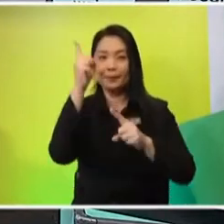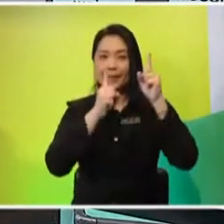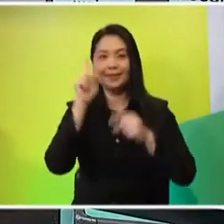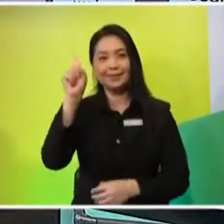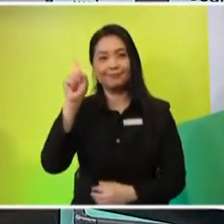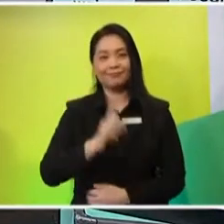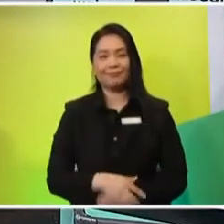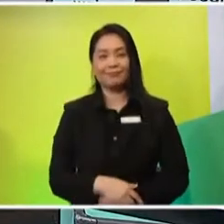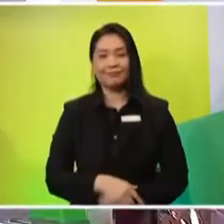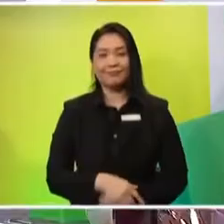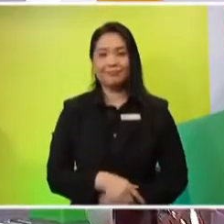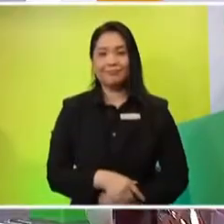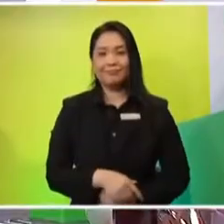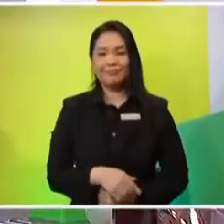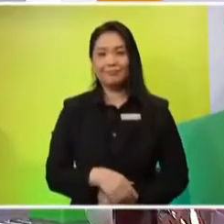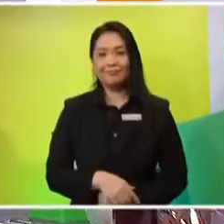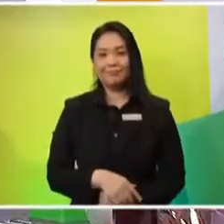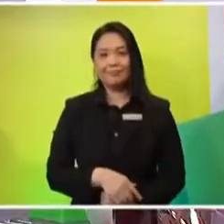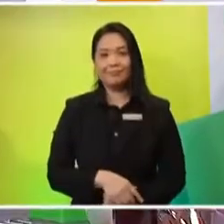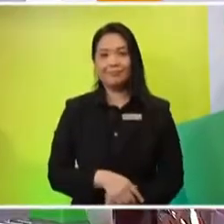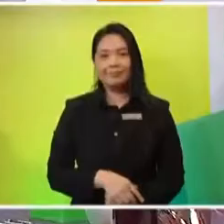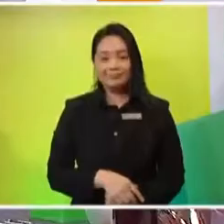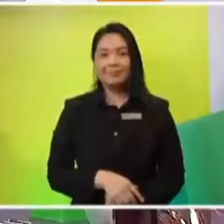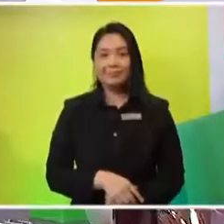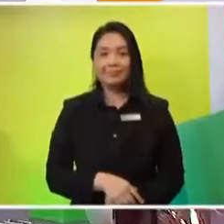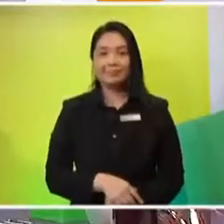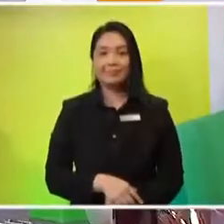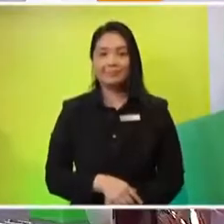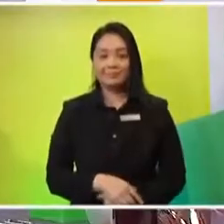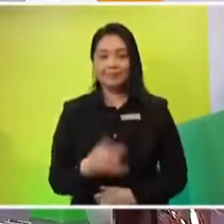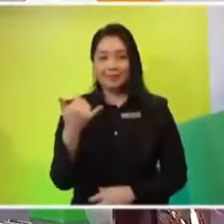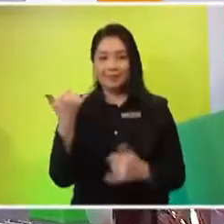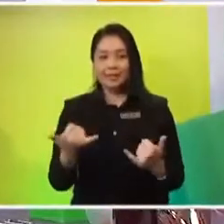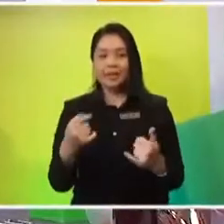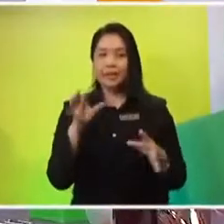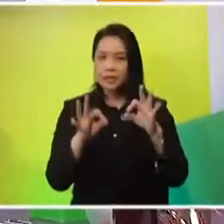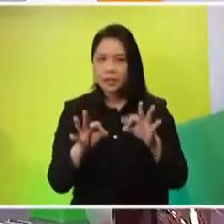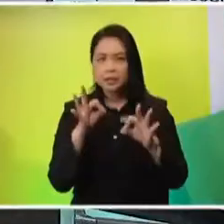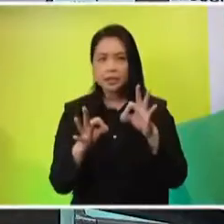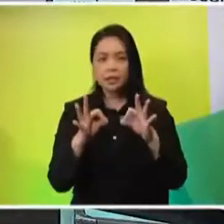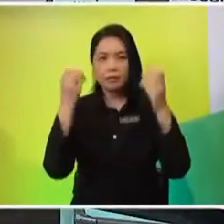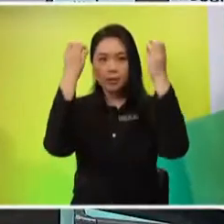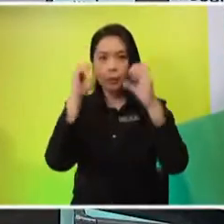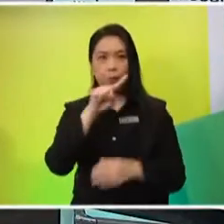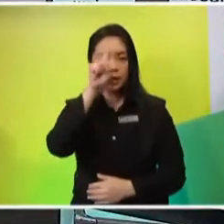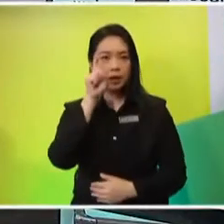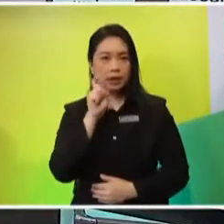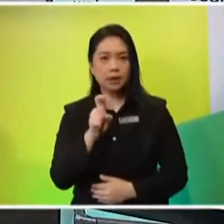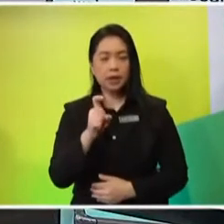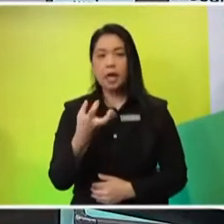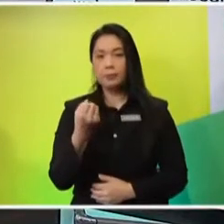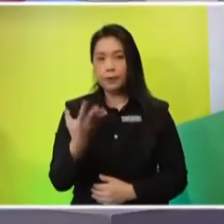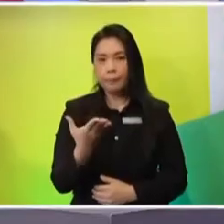cikgu? Okey. Satu bintang untuk Mira, kawan-kawan. Okey, cikgu? Okey. Sekarang ni, jika cikgu tanya